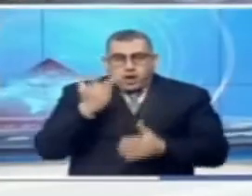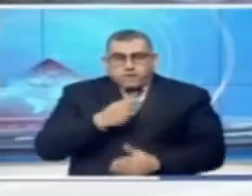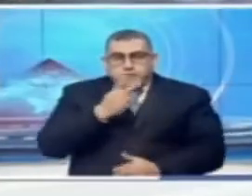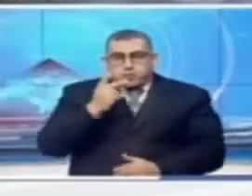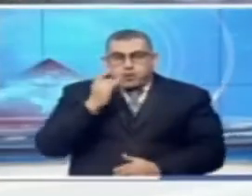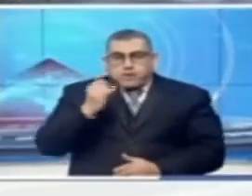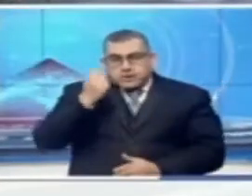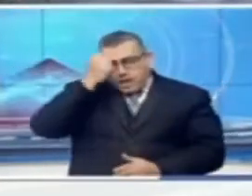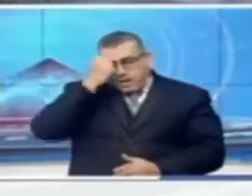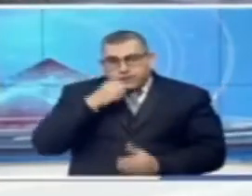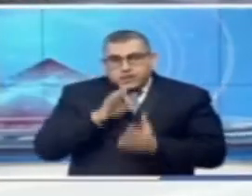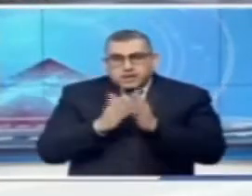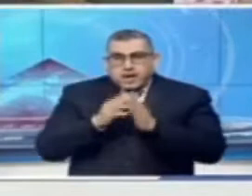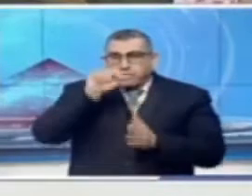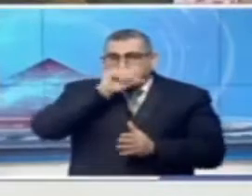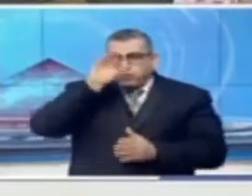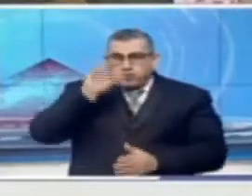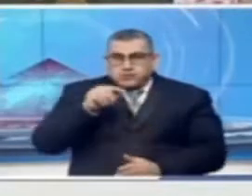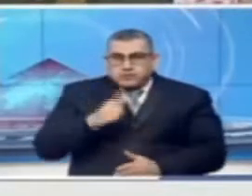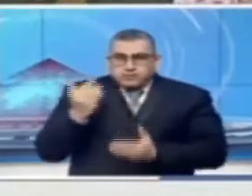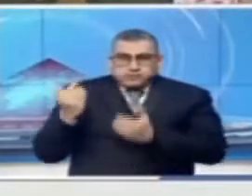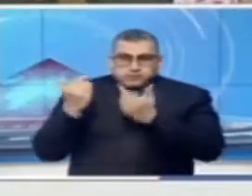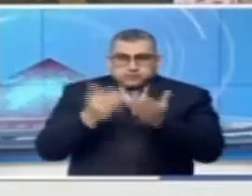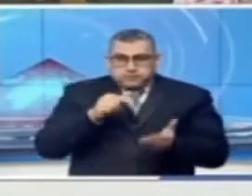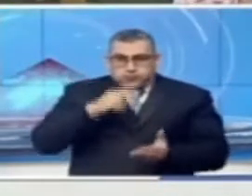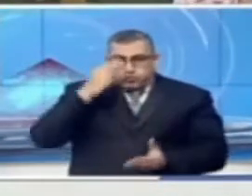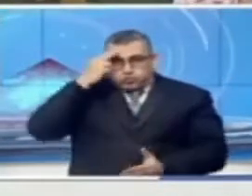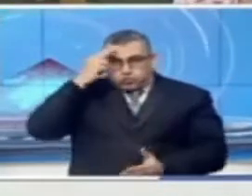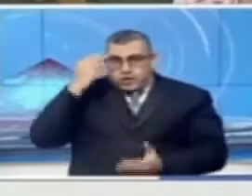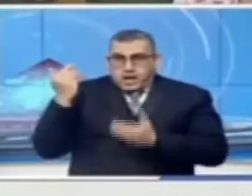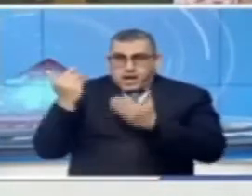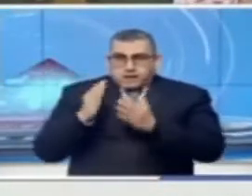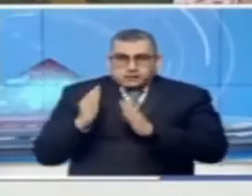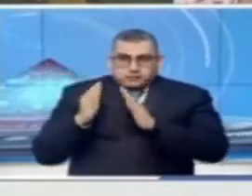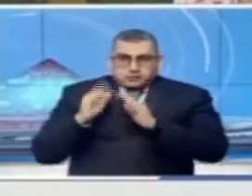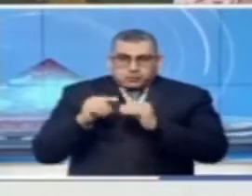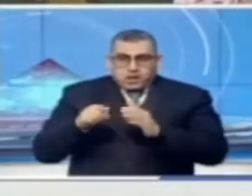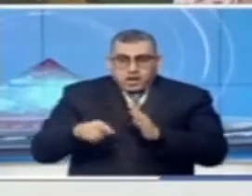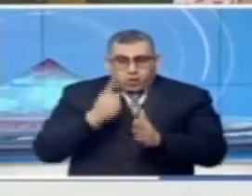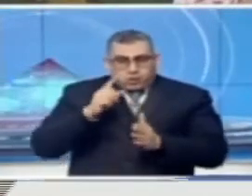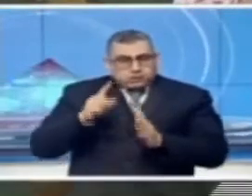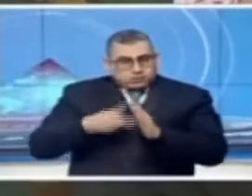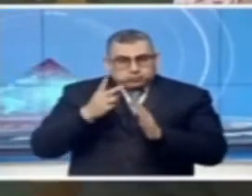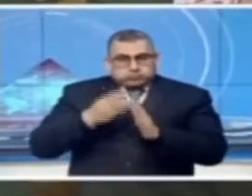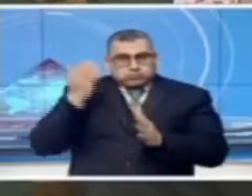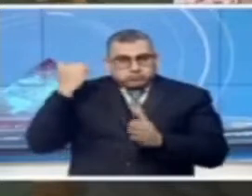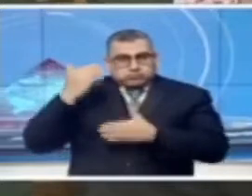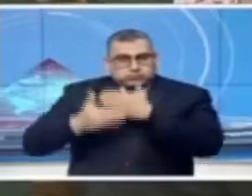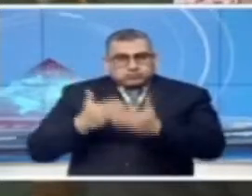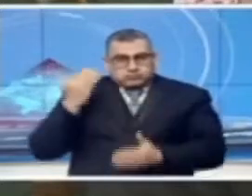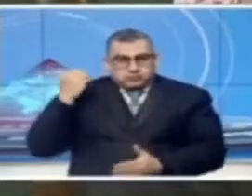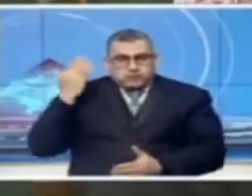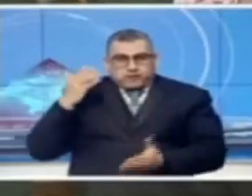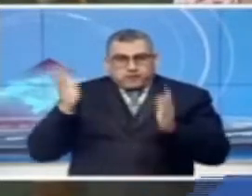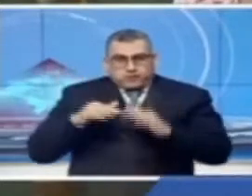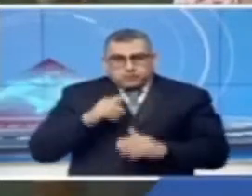نسخة من كتاب الله. هدية المملكة العربية السعودية ليست الأول مرة، بل تكررت قبل